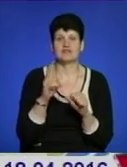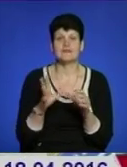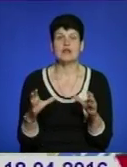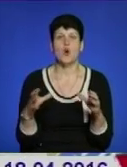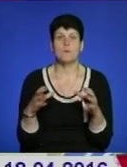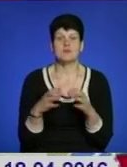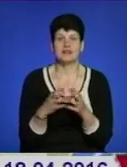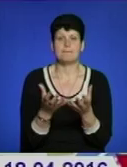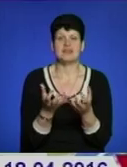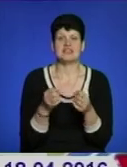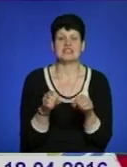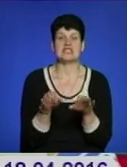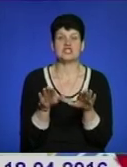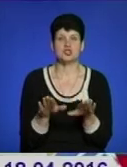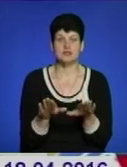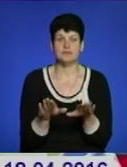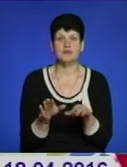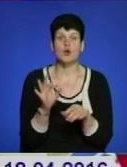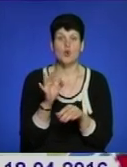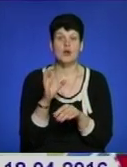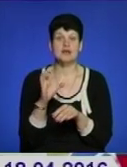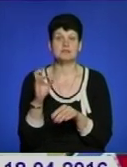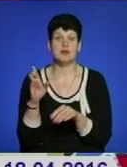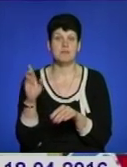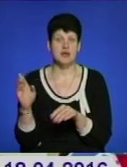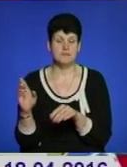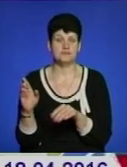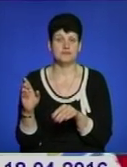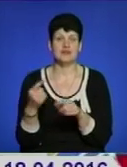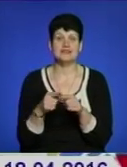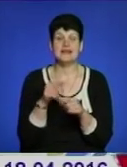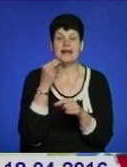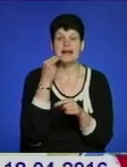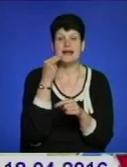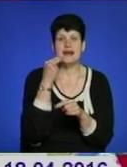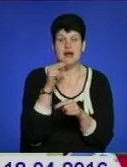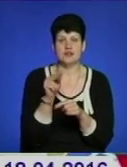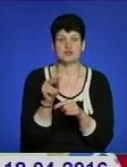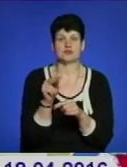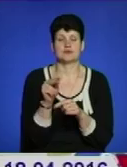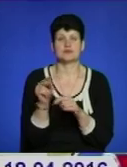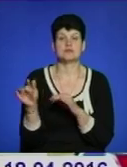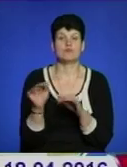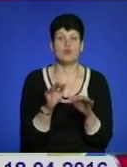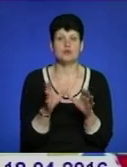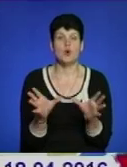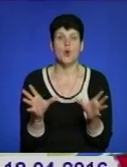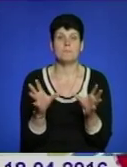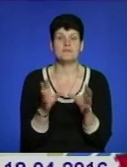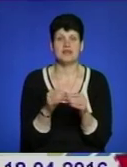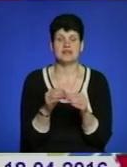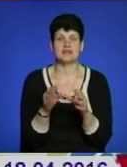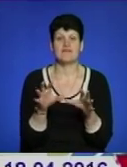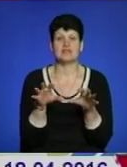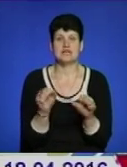об'єднуються для прийняття рішень. І саме ОСББ – це найкращий, скажімо так, спосіб об'єднання